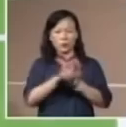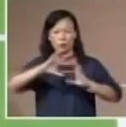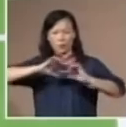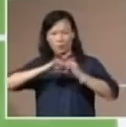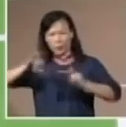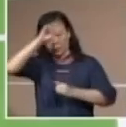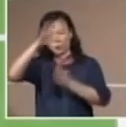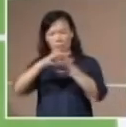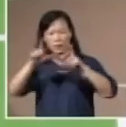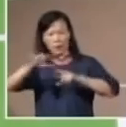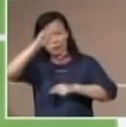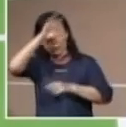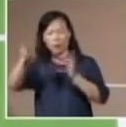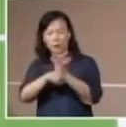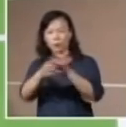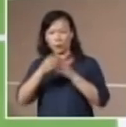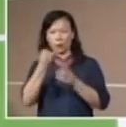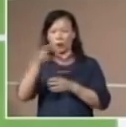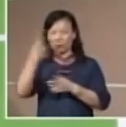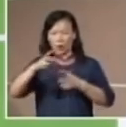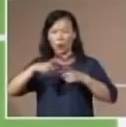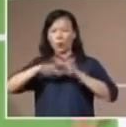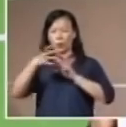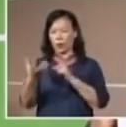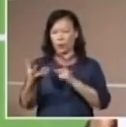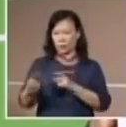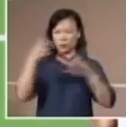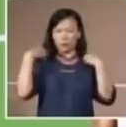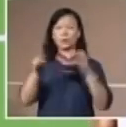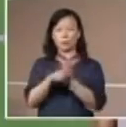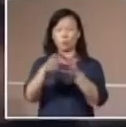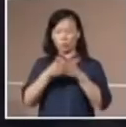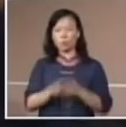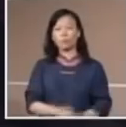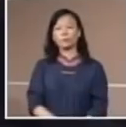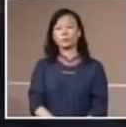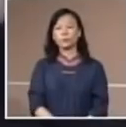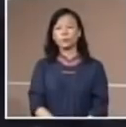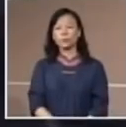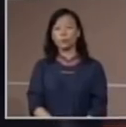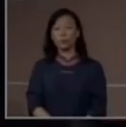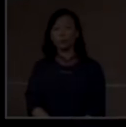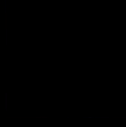做一个上大在野党，个别跳转来执政上爱。 好，谢谢。